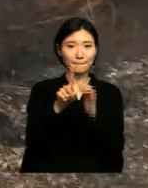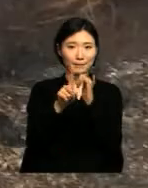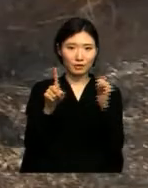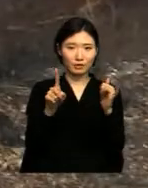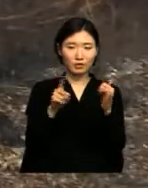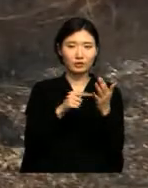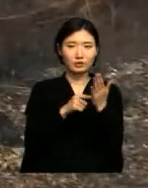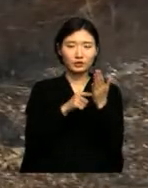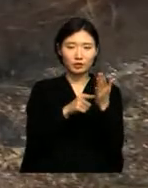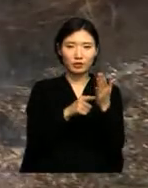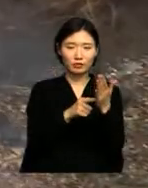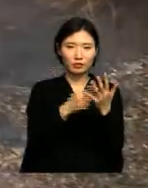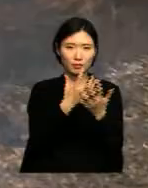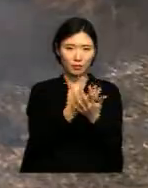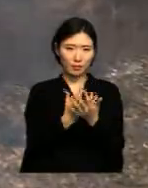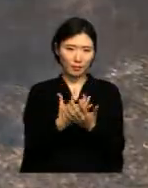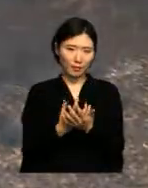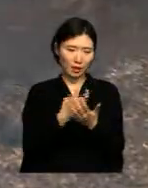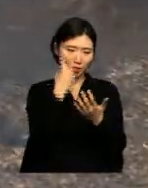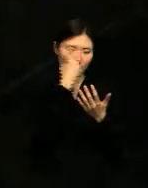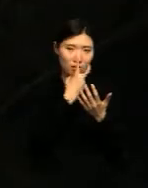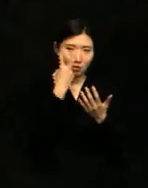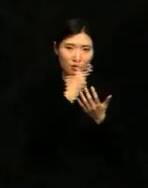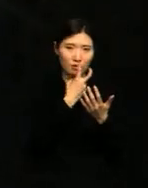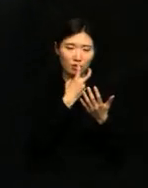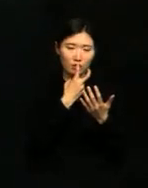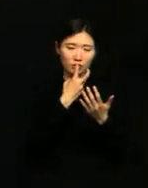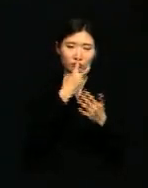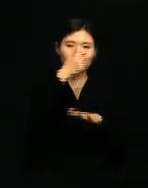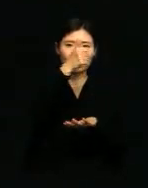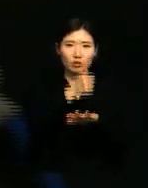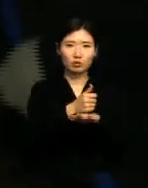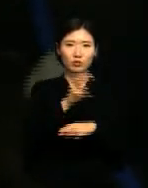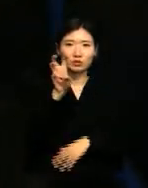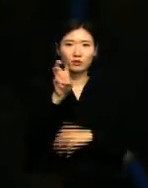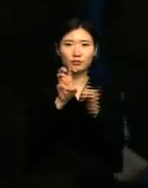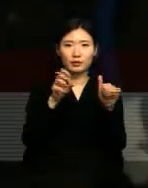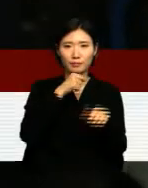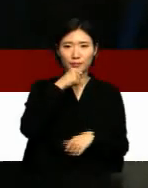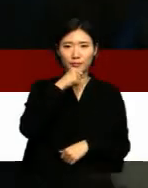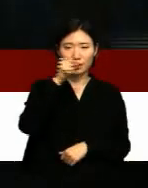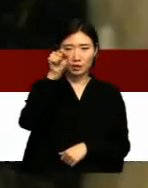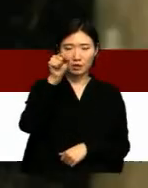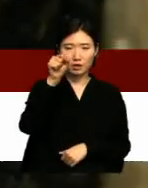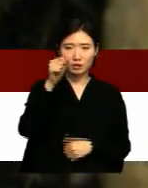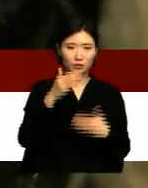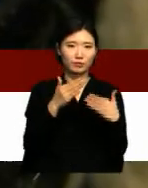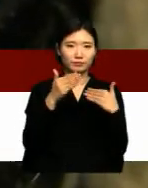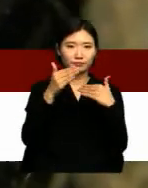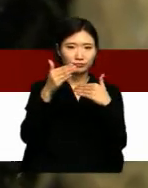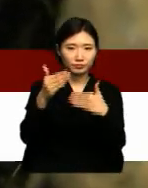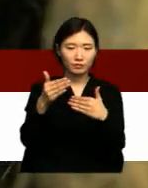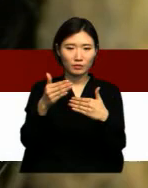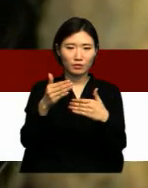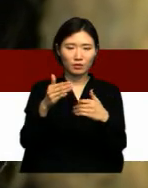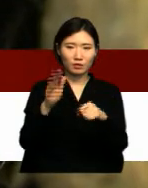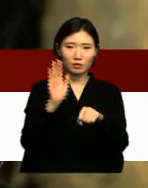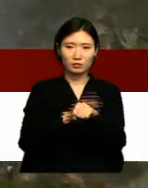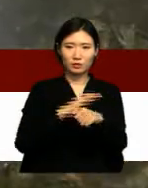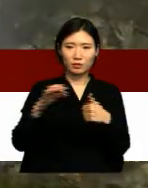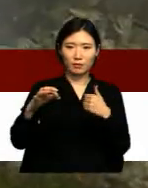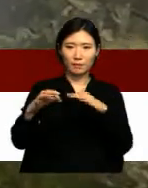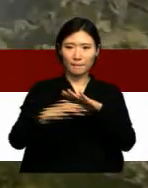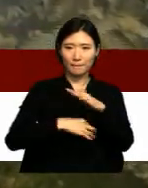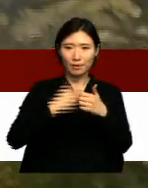대상으로 서류와 체력 심사 등을 거쳐 최종 30명을 선발한 것인데요. 이 과정에서 청탁에 의한